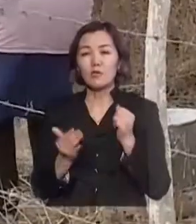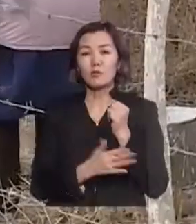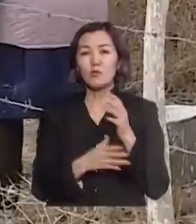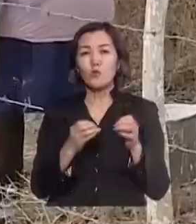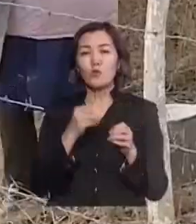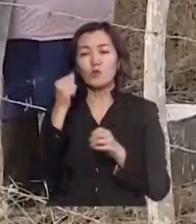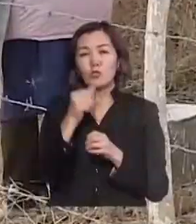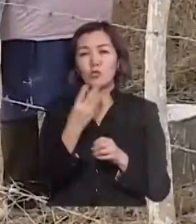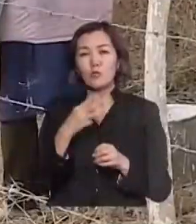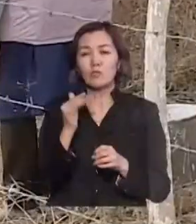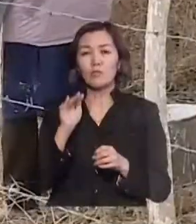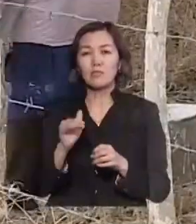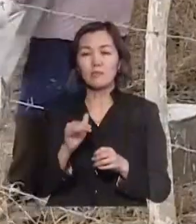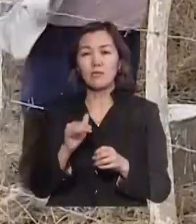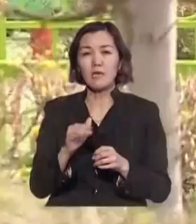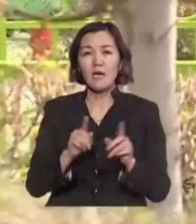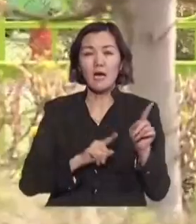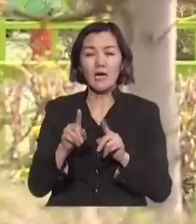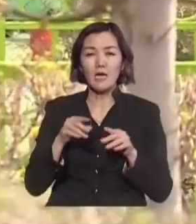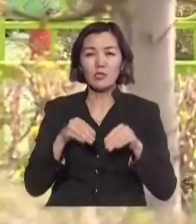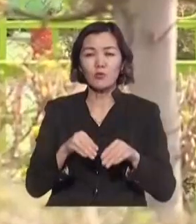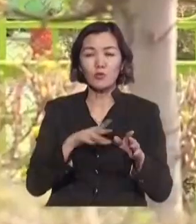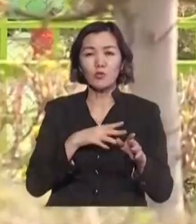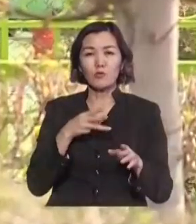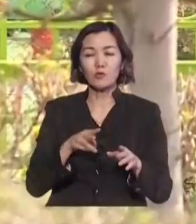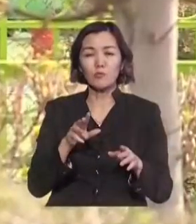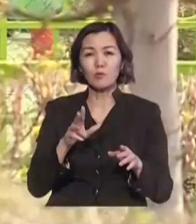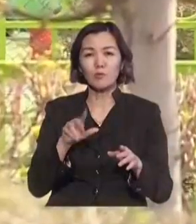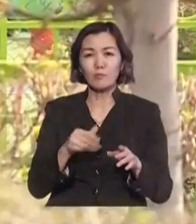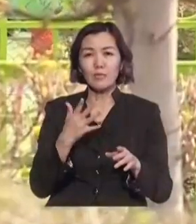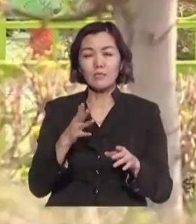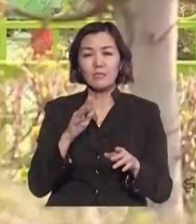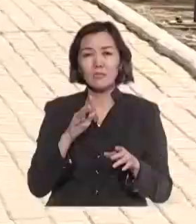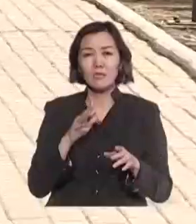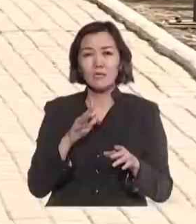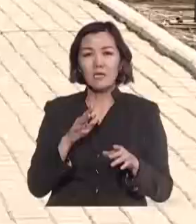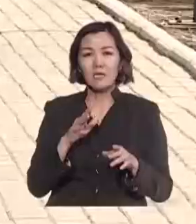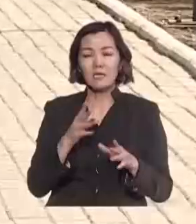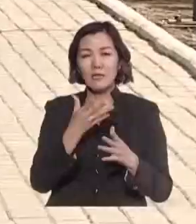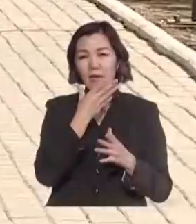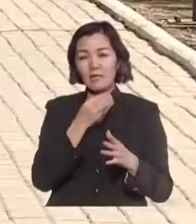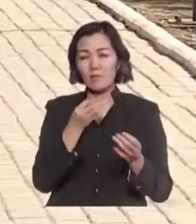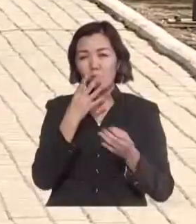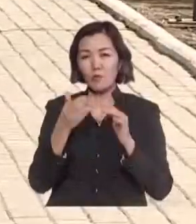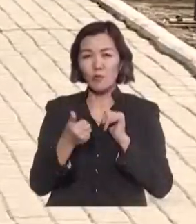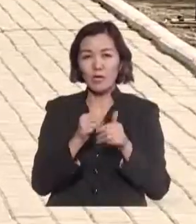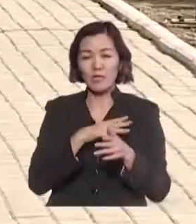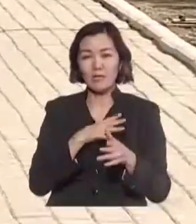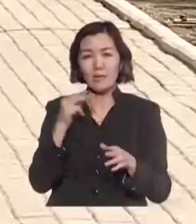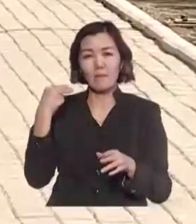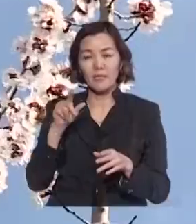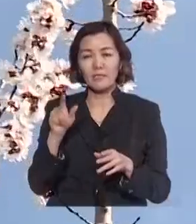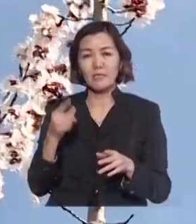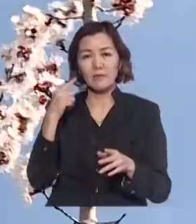жылда 35 мың түп ағаш егілген. Сондай-ақ жылына 3,5 гектарға жуық алаңқай көздің жауын алатын гүлзарға айналды. Ел